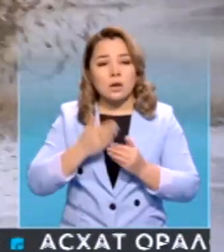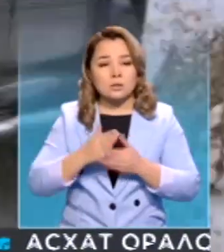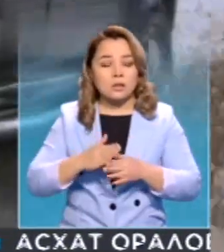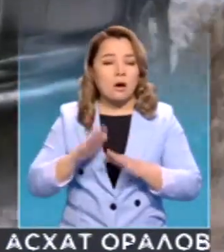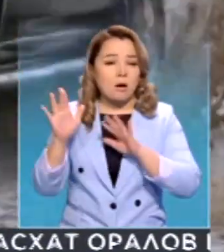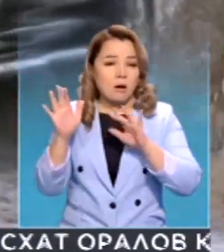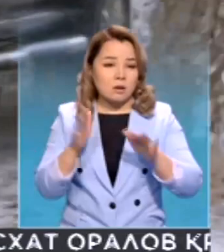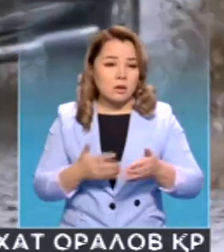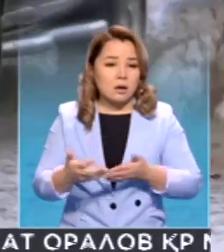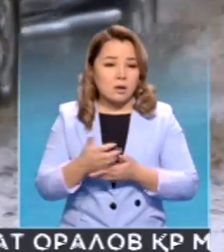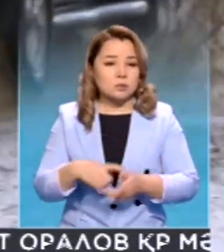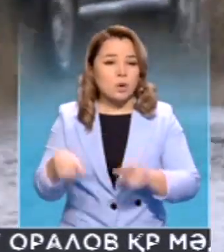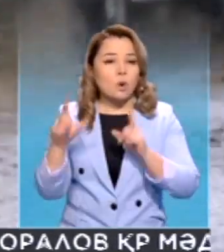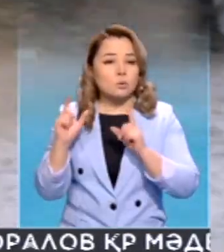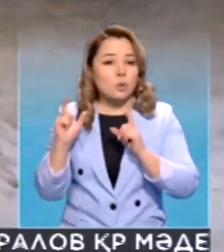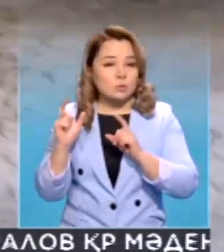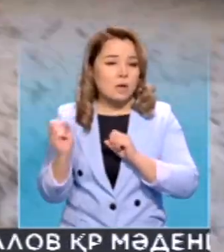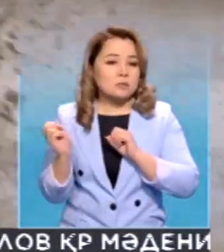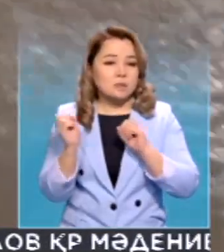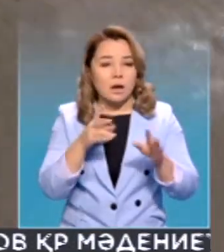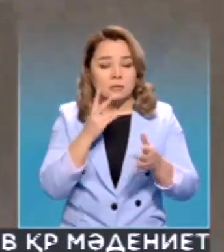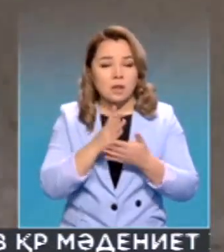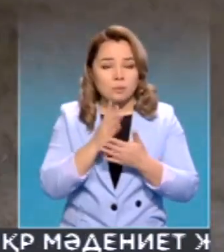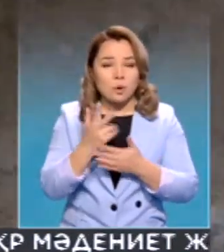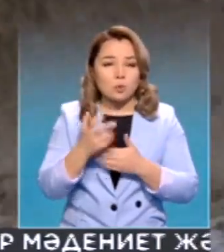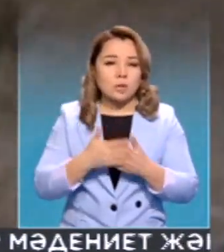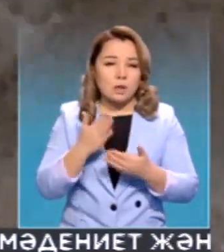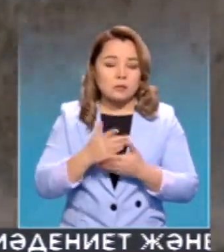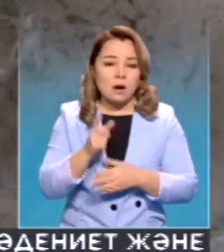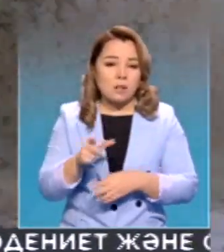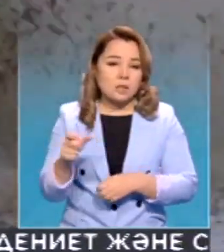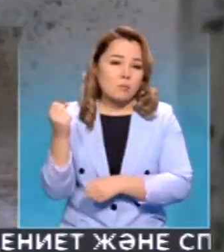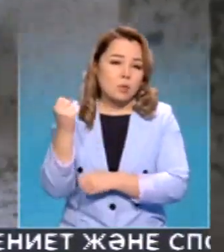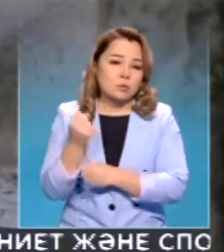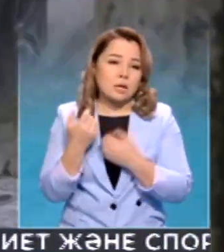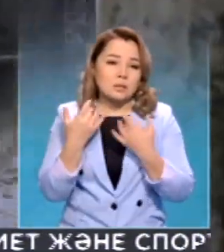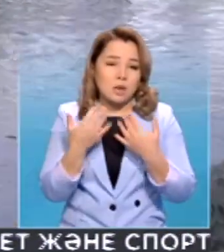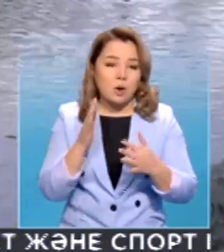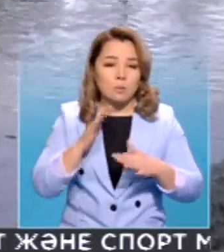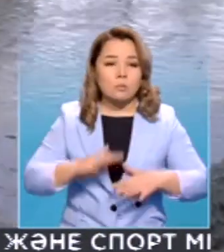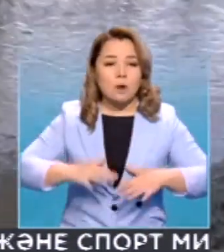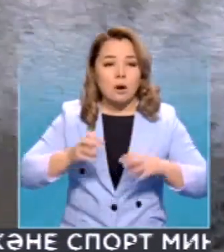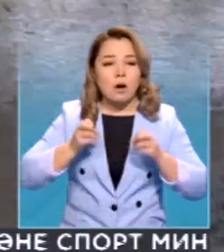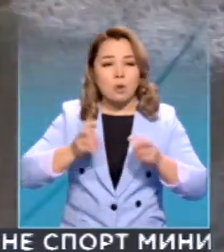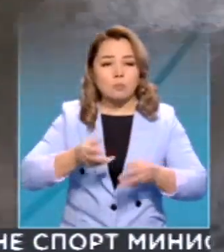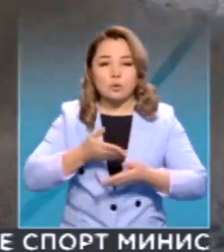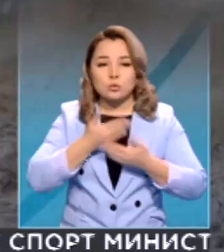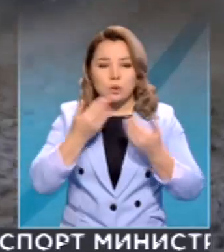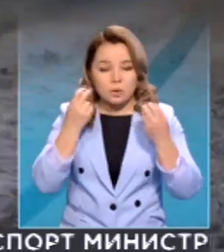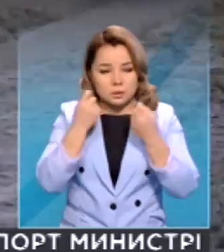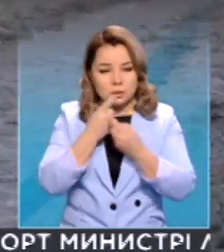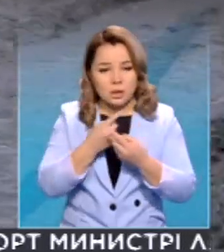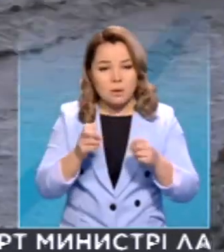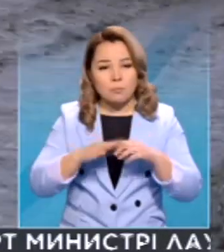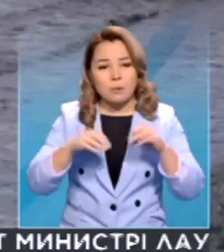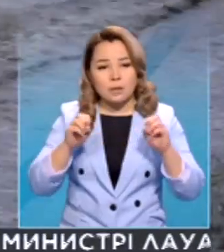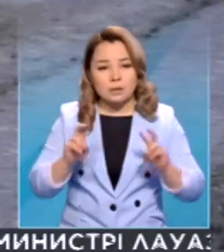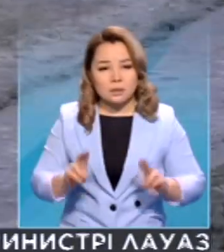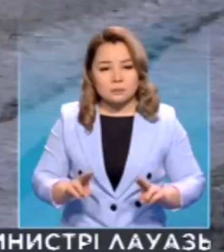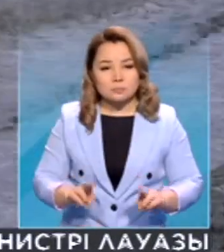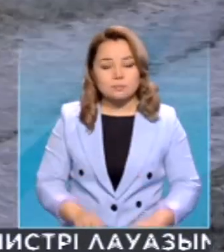астам адам жұмысқа жұмылдырылған. Үйлерді су басу қаупі жоқ дейді мамандар.